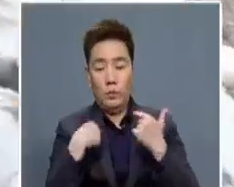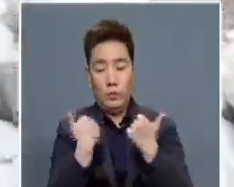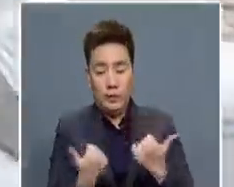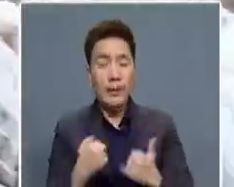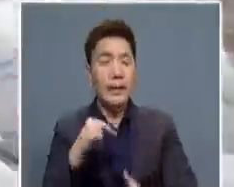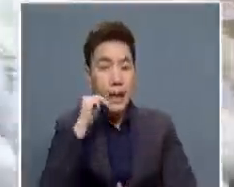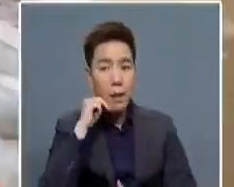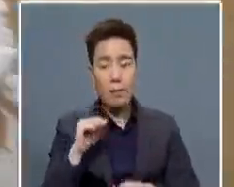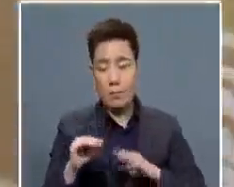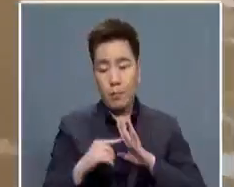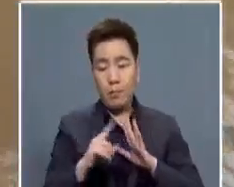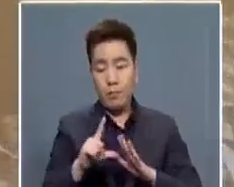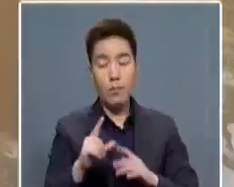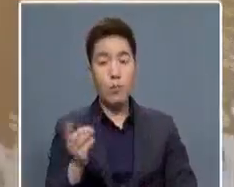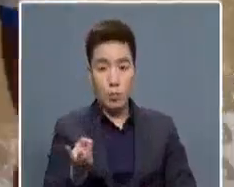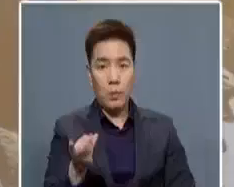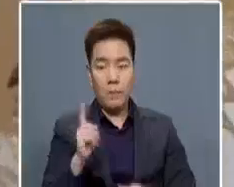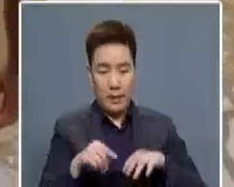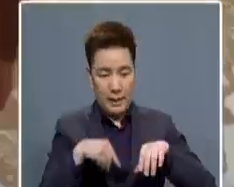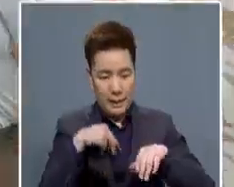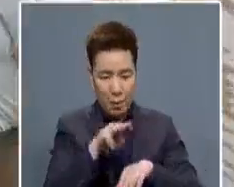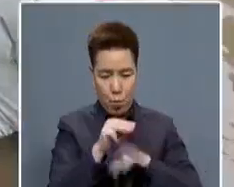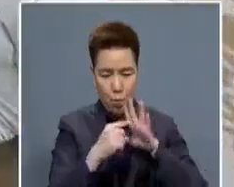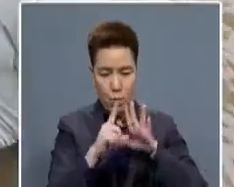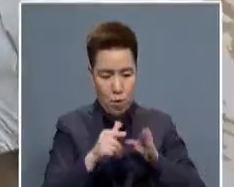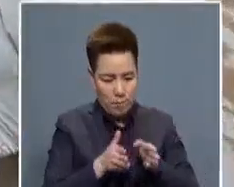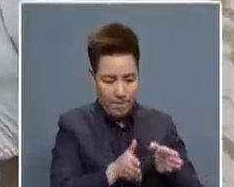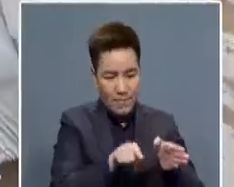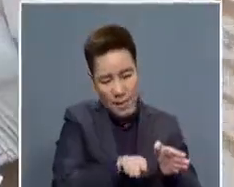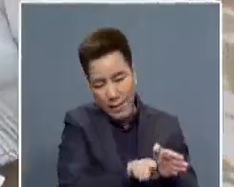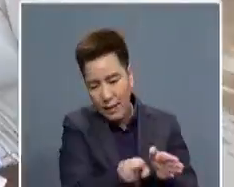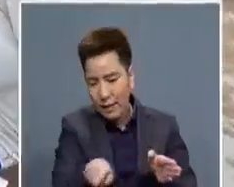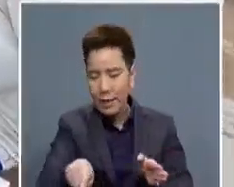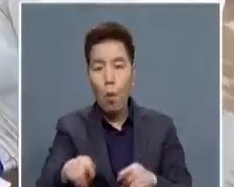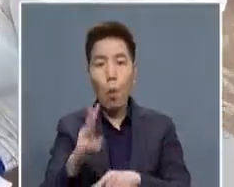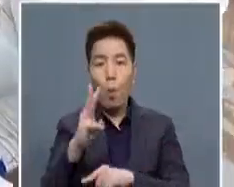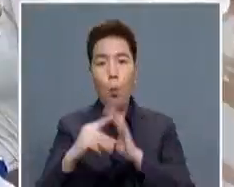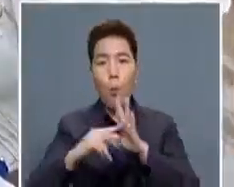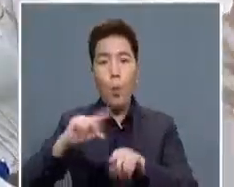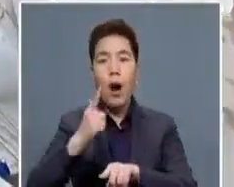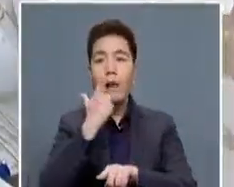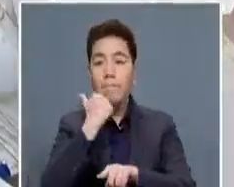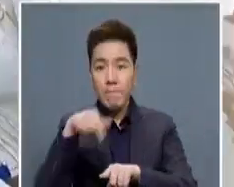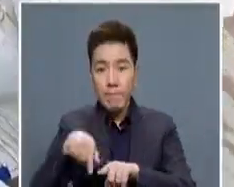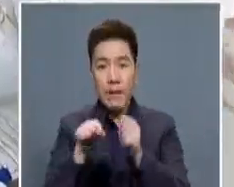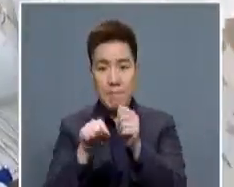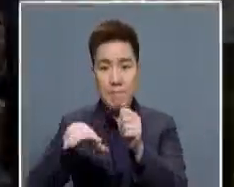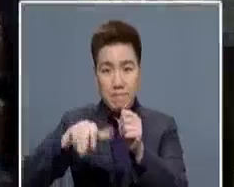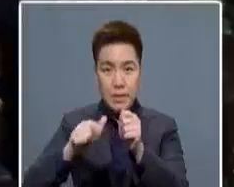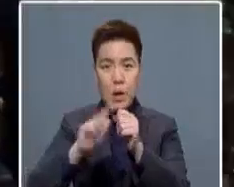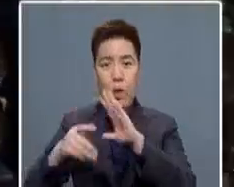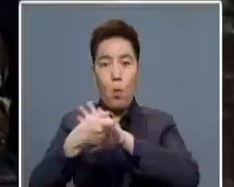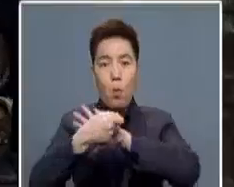น้ำมูลน้อยละลำน้ำอุ่นๆนี่เป็นลำน้ำสาขาของแม่น้ำมูลและก็เป็นที่ตั้งของชุมชนวังแดงในเขตเทศบาลนครอุบลราชธานี